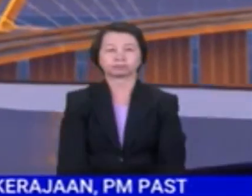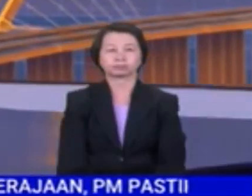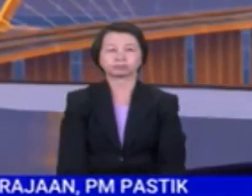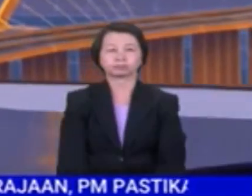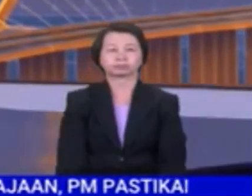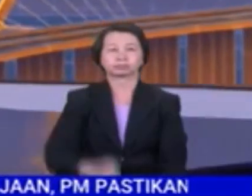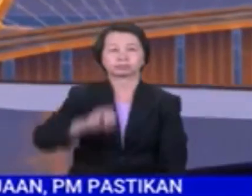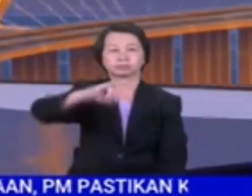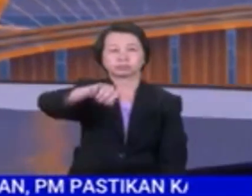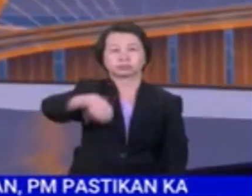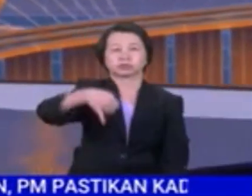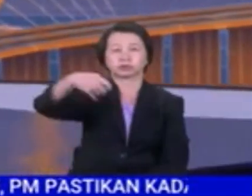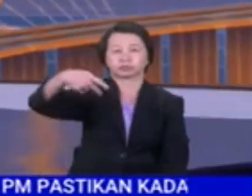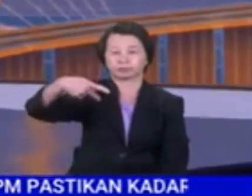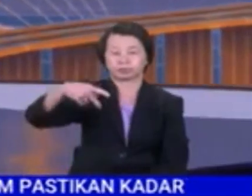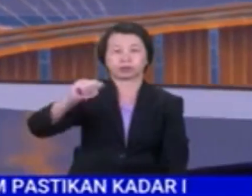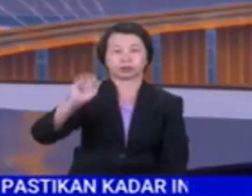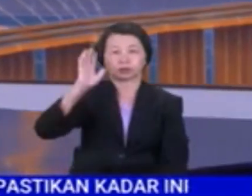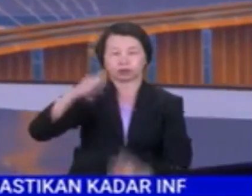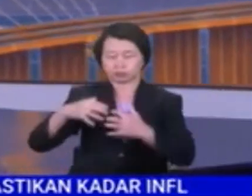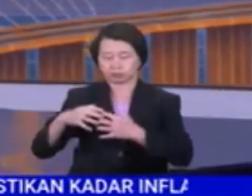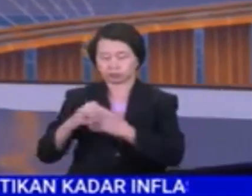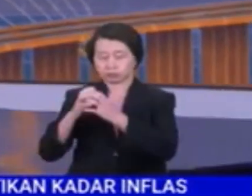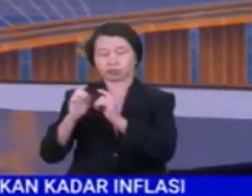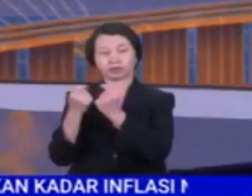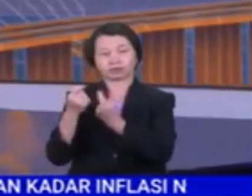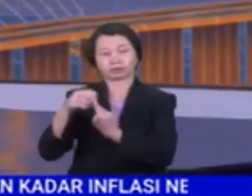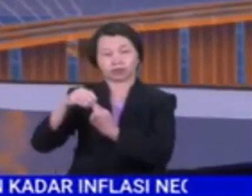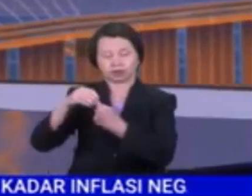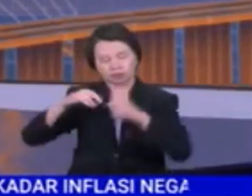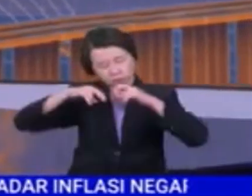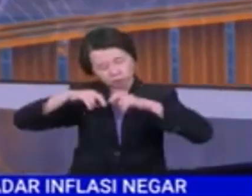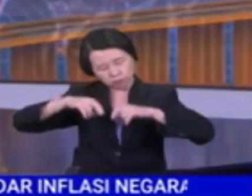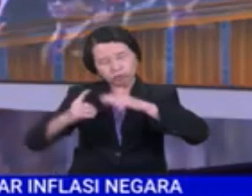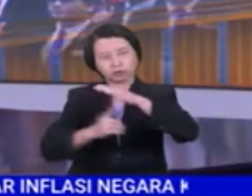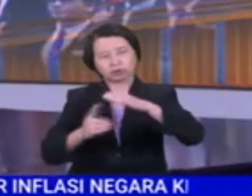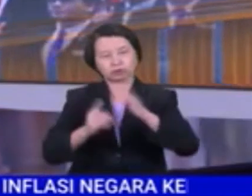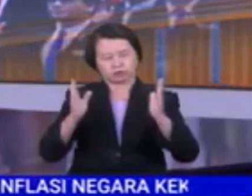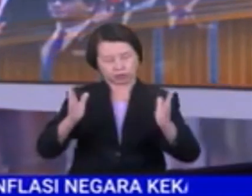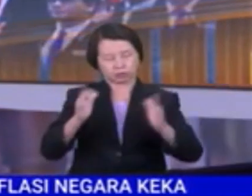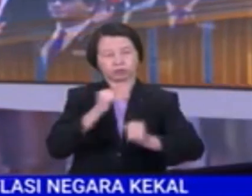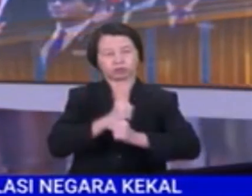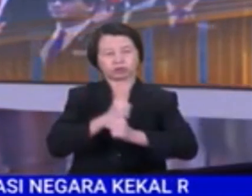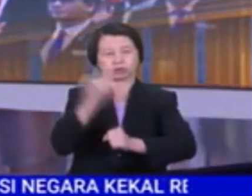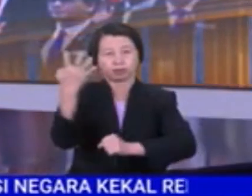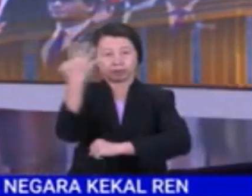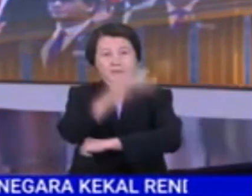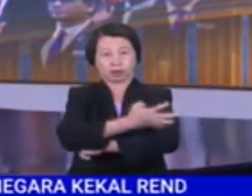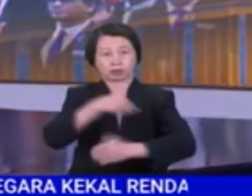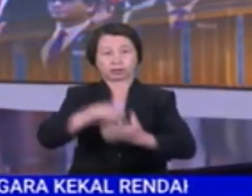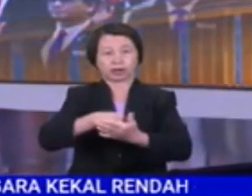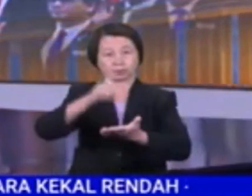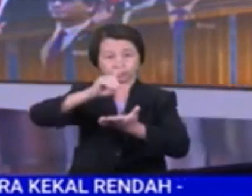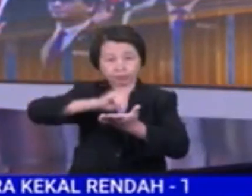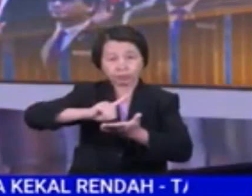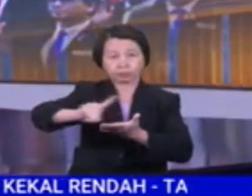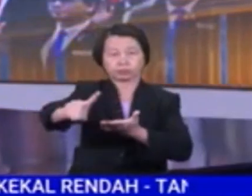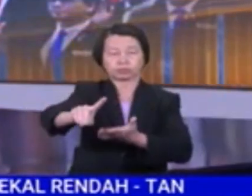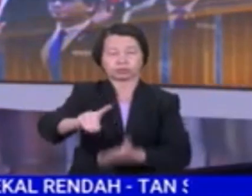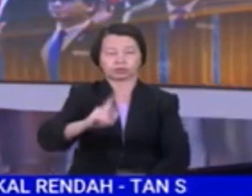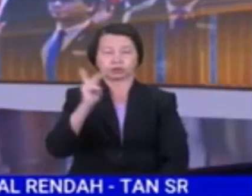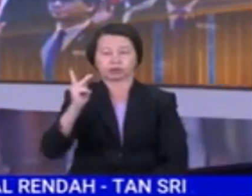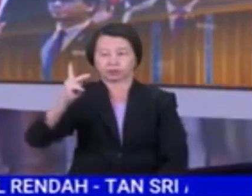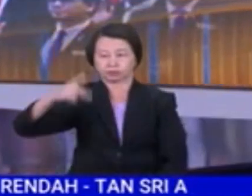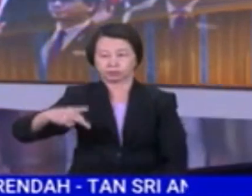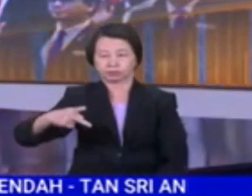Jabatan Perkhidmatan Awam JPE akan menubuhkan pasukan khas untuk mengkaji dasar tempoh bekerja 4 hari dalam seminggu. Ketua